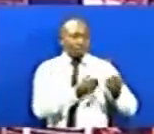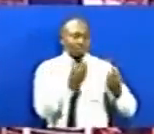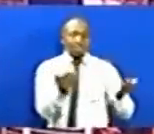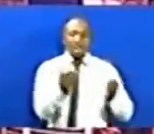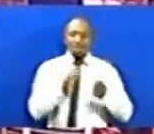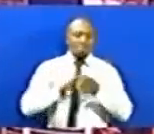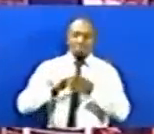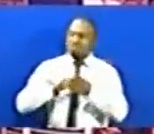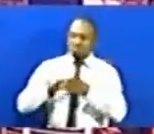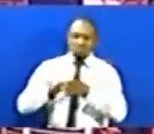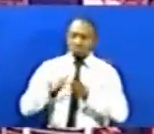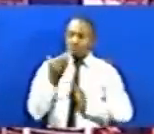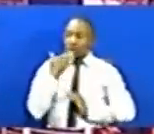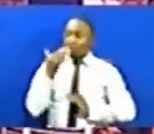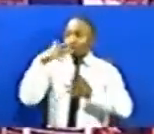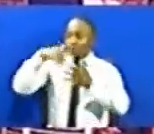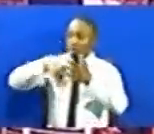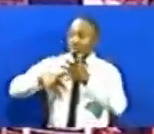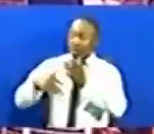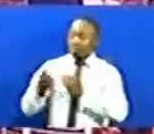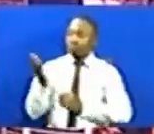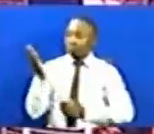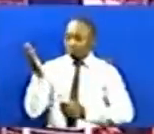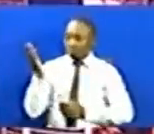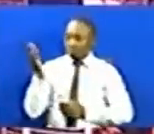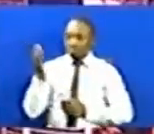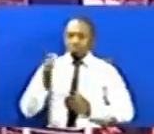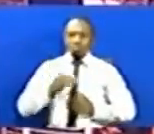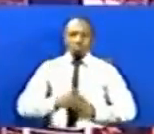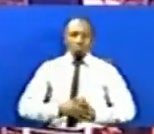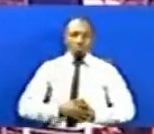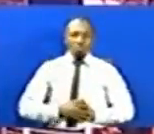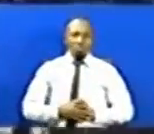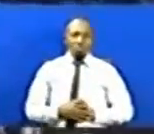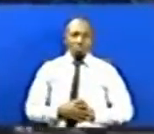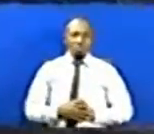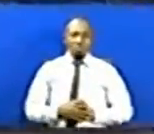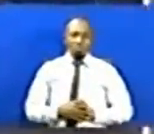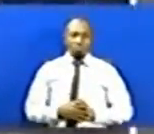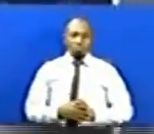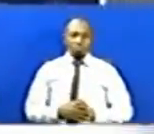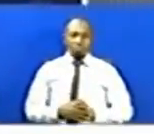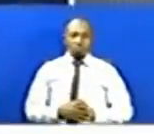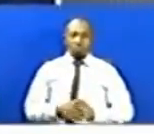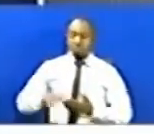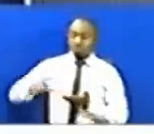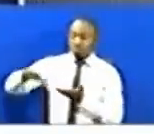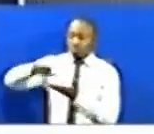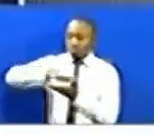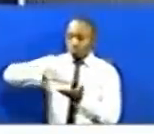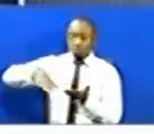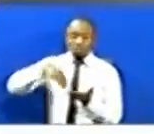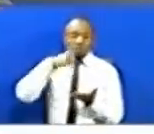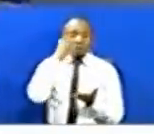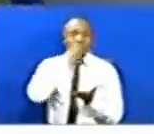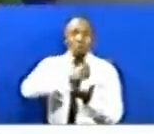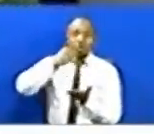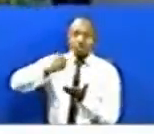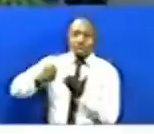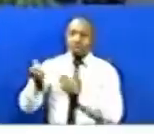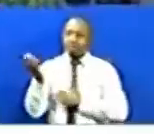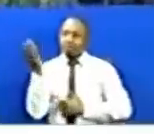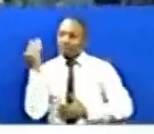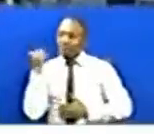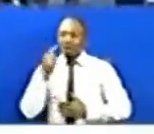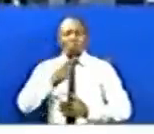haina tena nafasi kubwa. Florence Mavindi analiangazia hili kwa kina. Eneo la posta zamani ni moja eneo